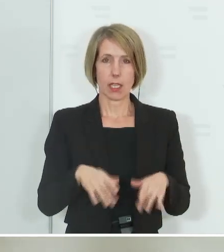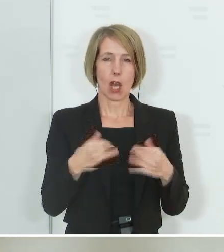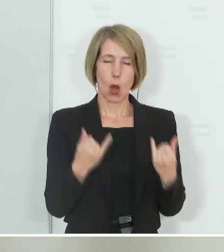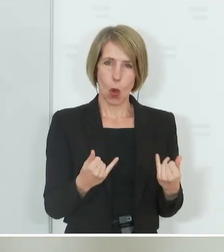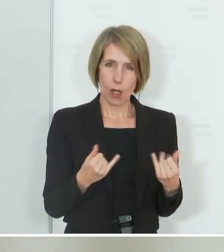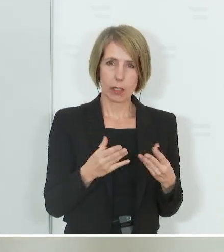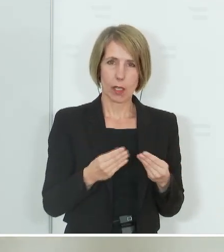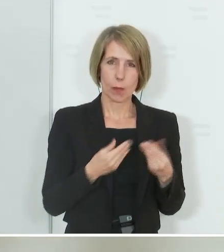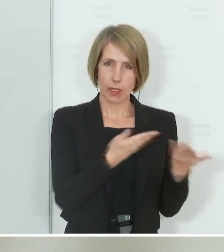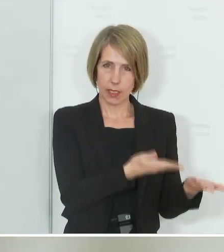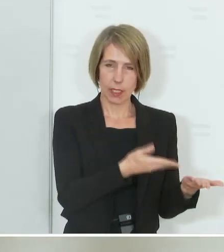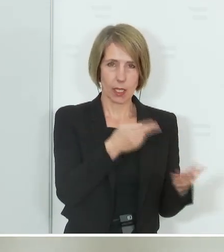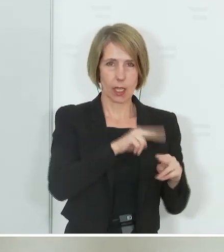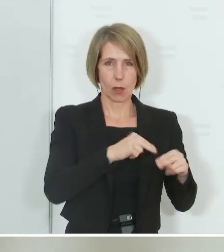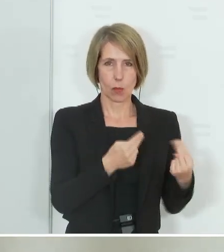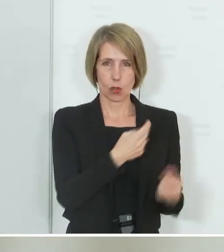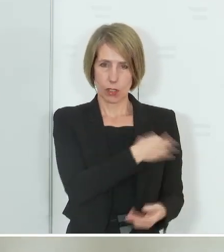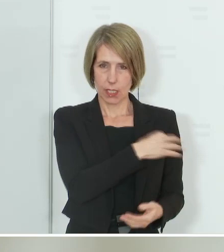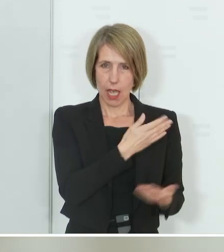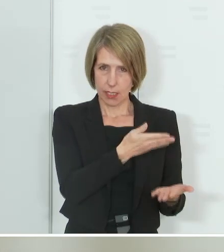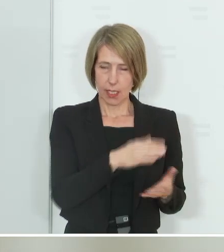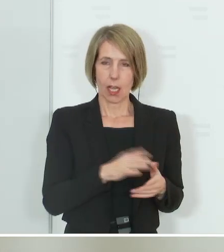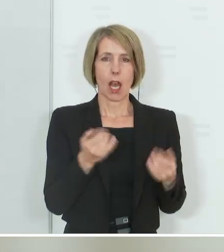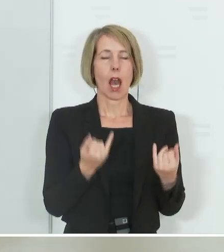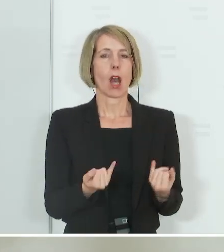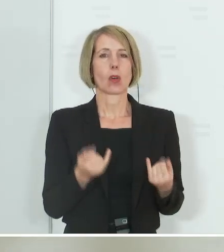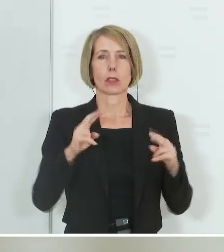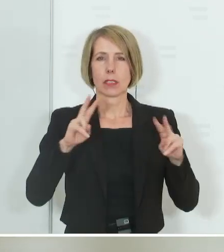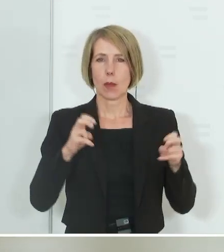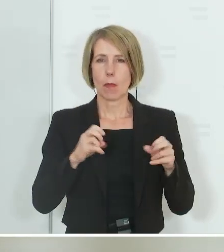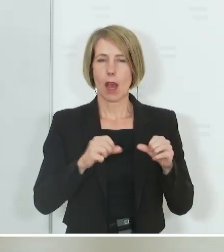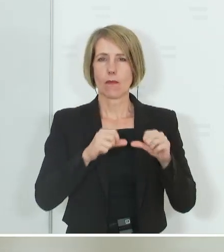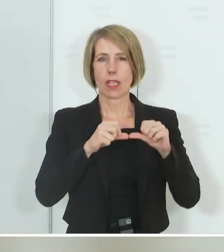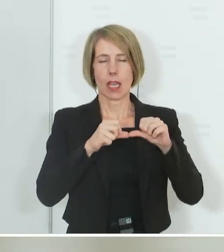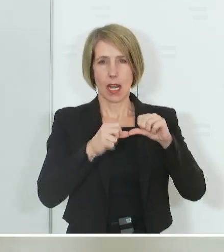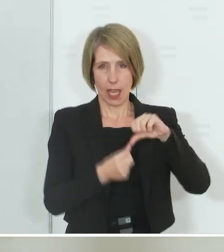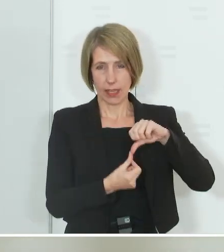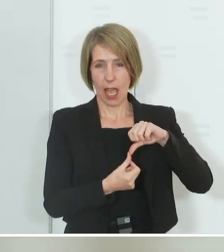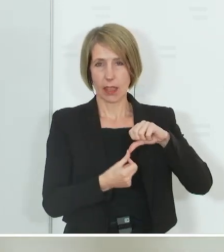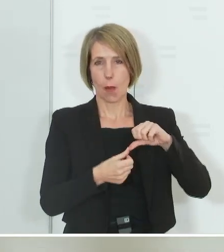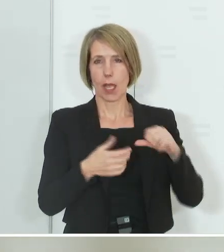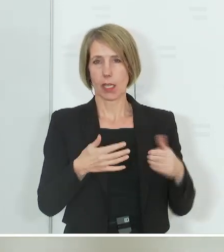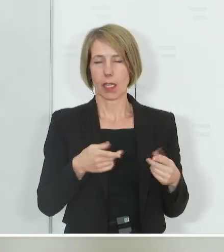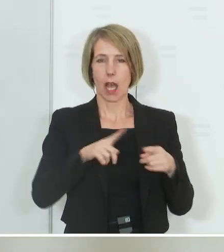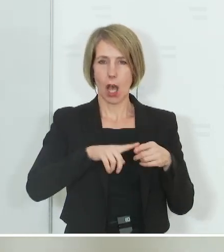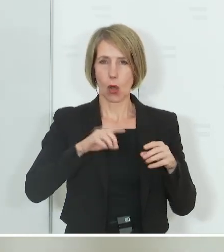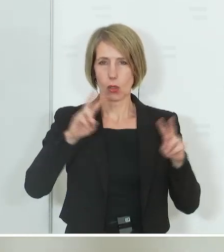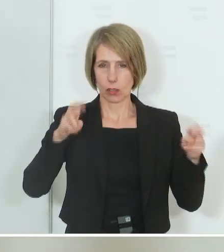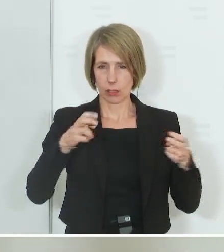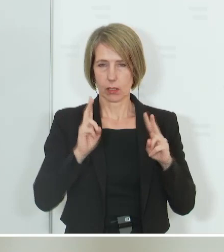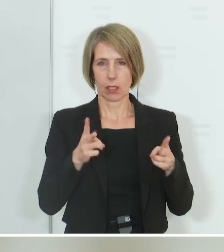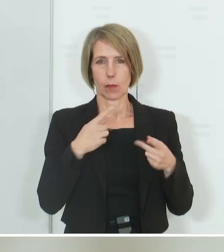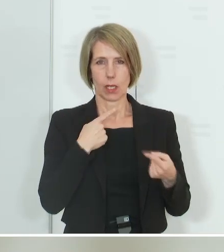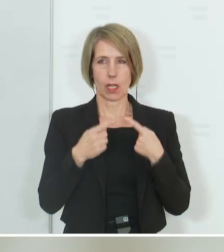heute, Bundeskanzler, damit wir auch Themen wie Lateinamerika und Bande mit Lateinamerika ansprechen, denn